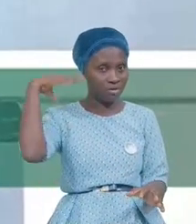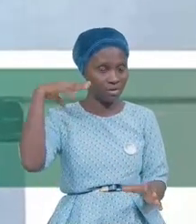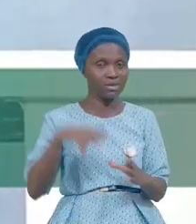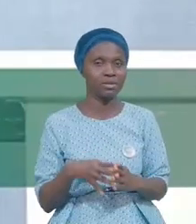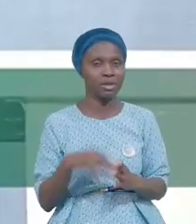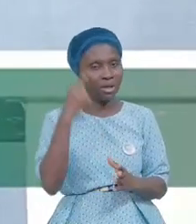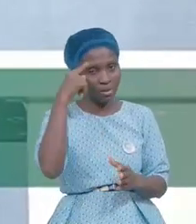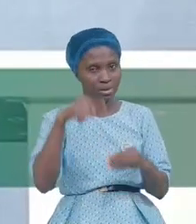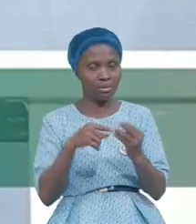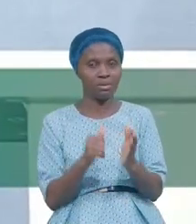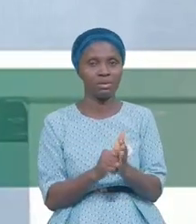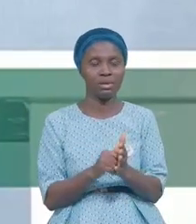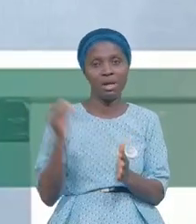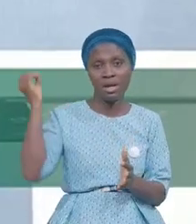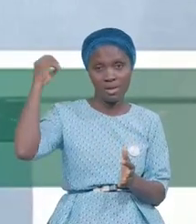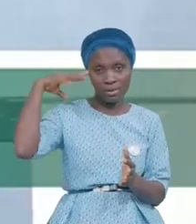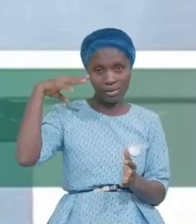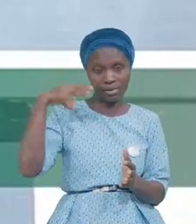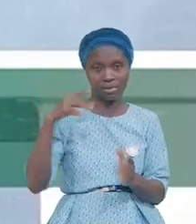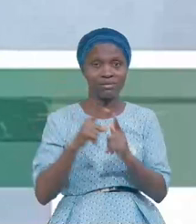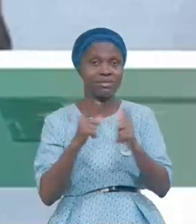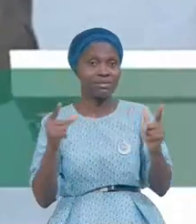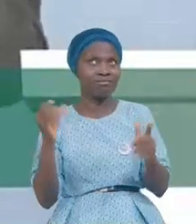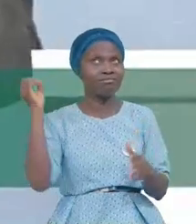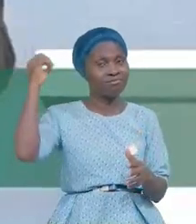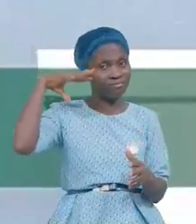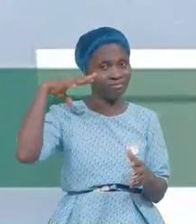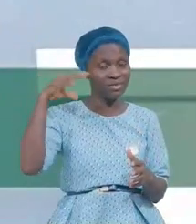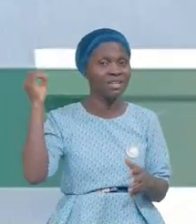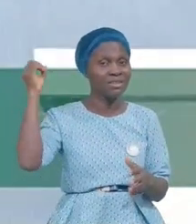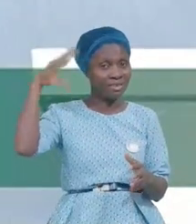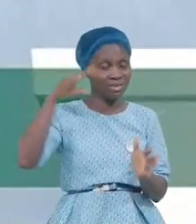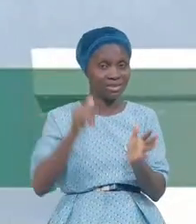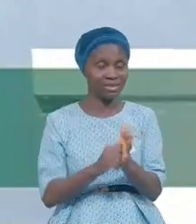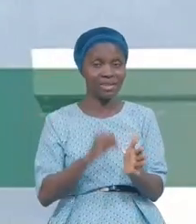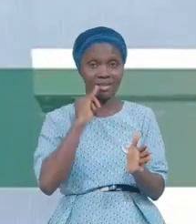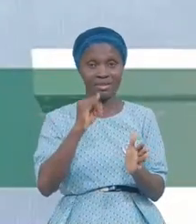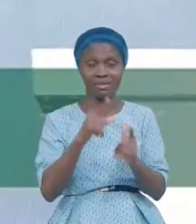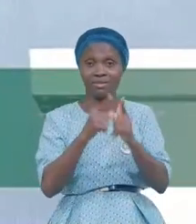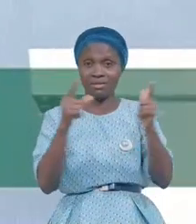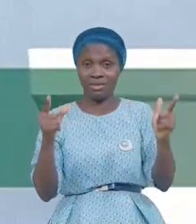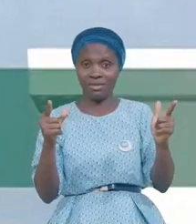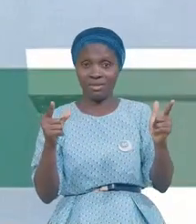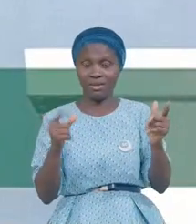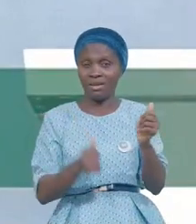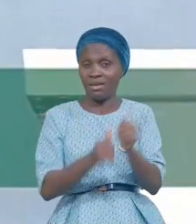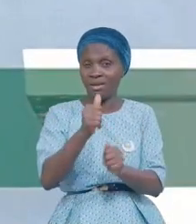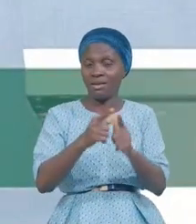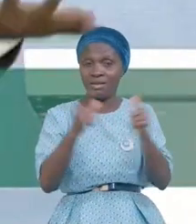grâce. La grâce, grâce. Grâce plus grande que tous mes